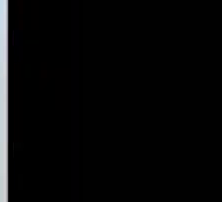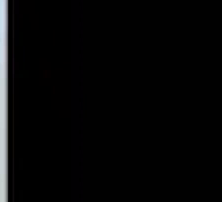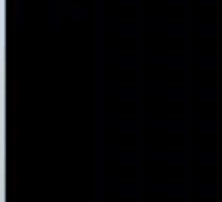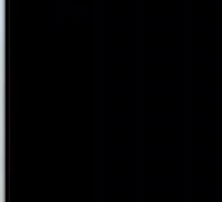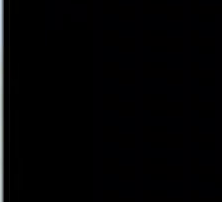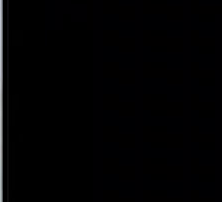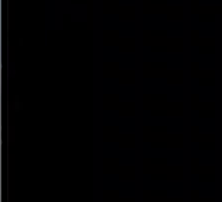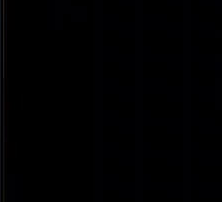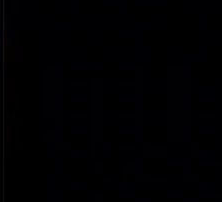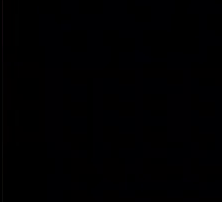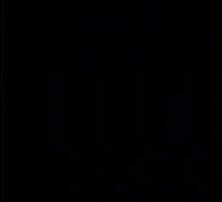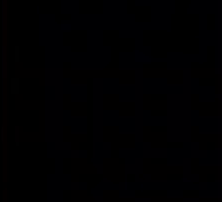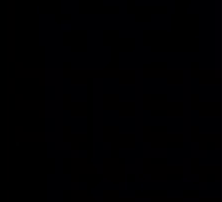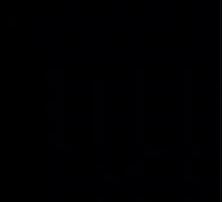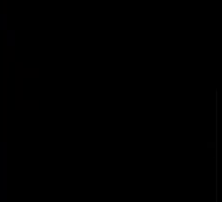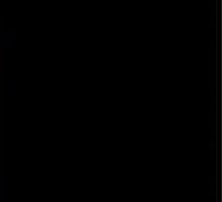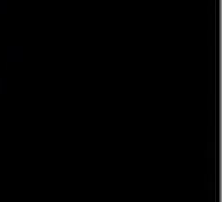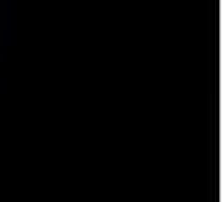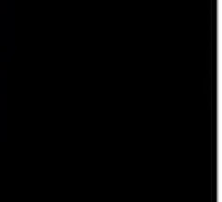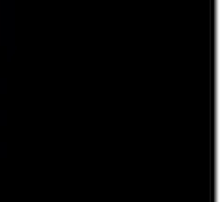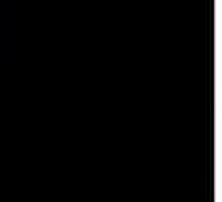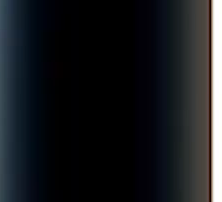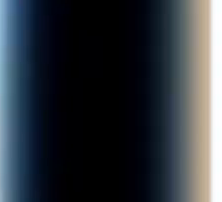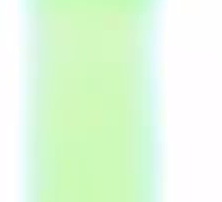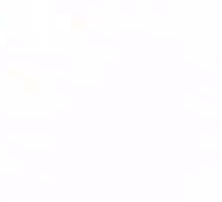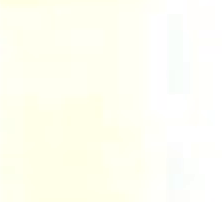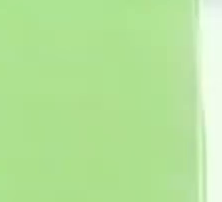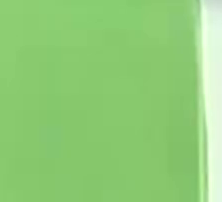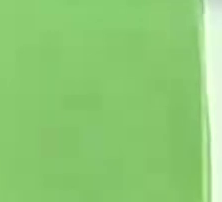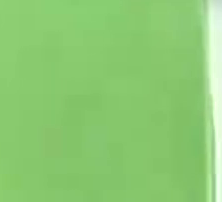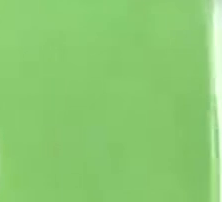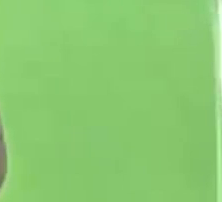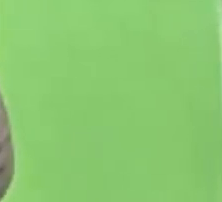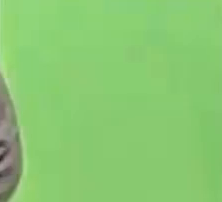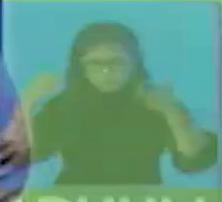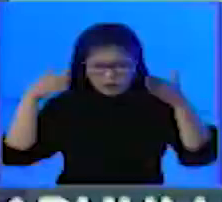dan tengah menjalani program profesi dokter spesialis penyakit dalam. Terpapar dengan